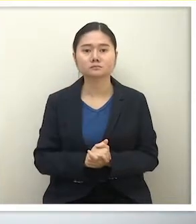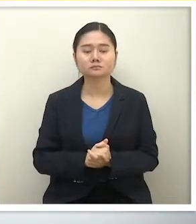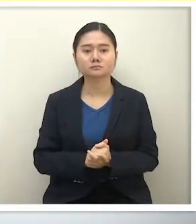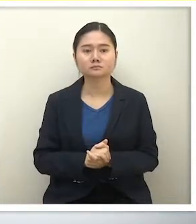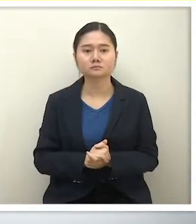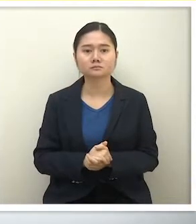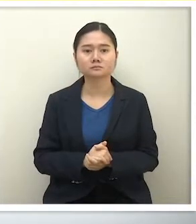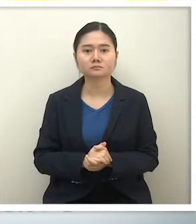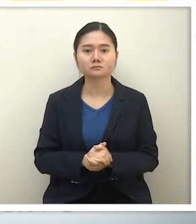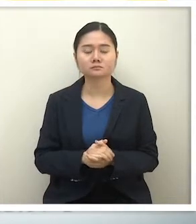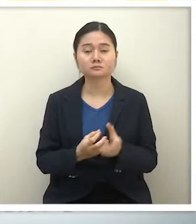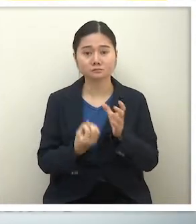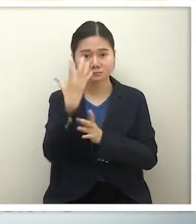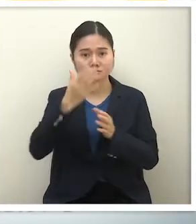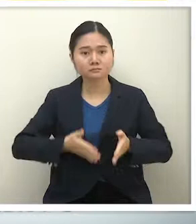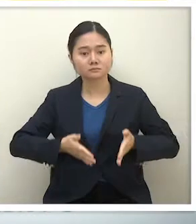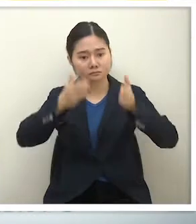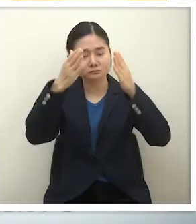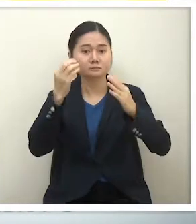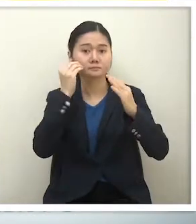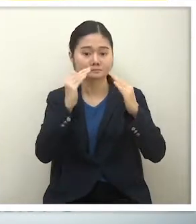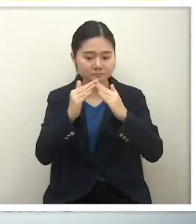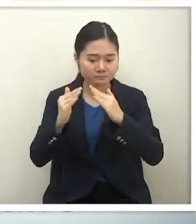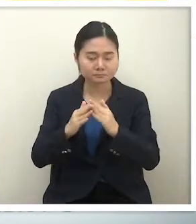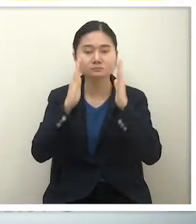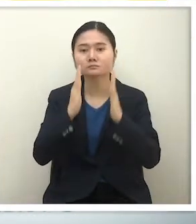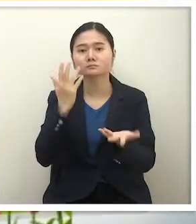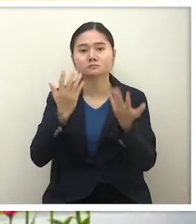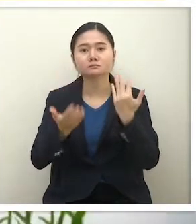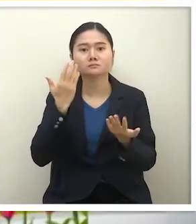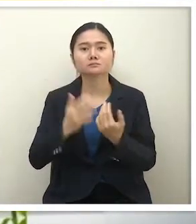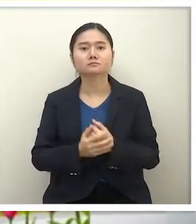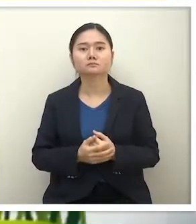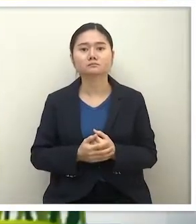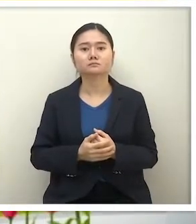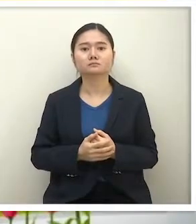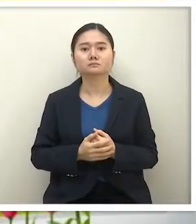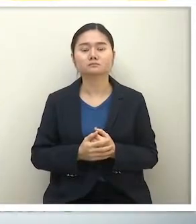หนึ่งต้นไม้ตึกอาคารบ้านเรือนหรือคนก็แล้วแต่นะครับ